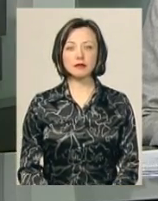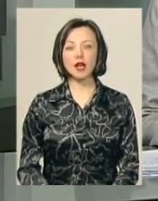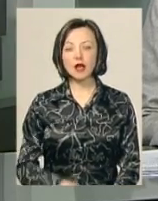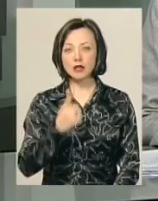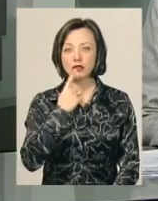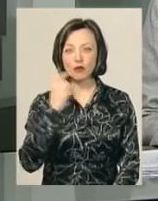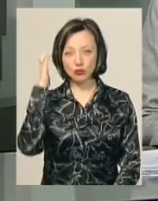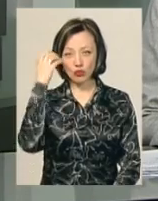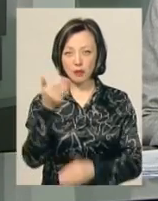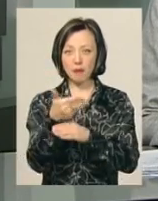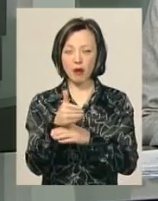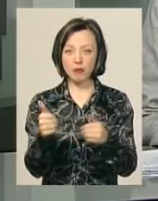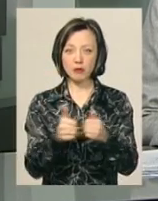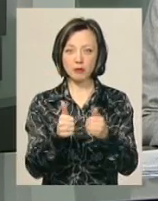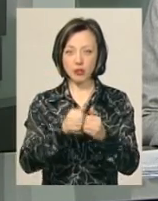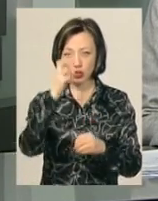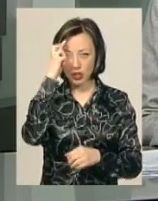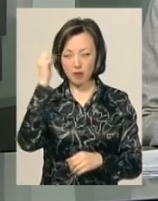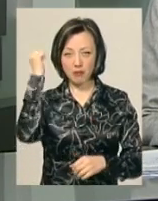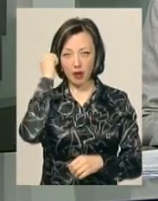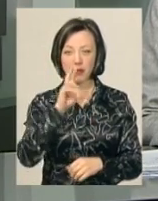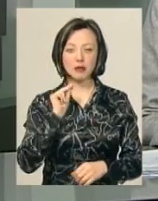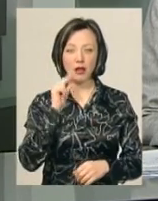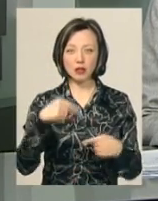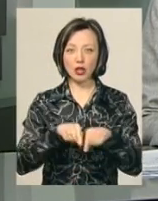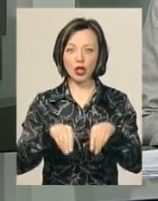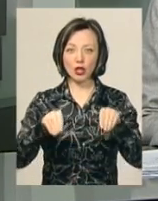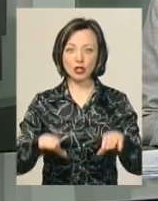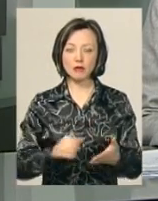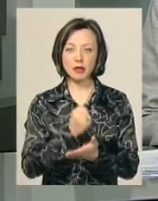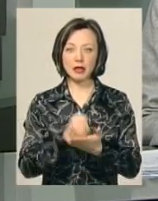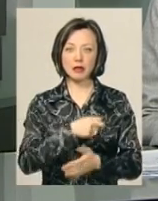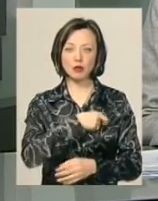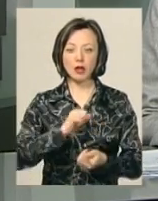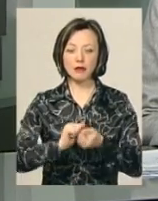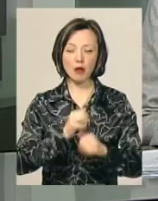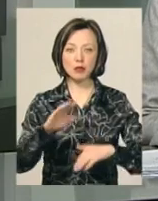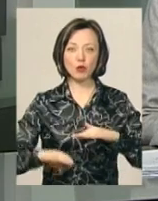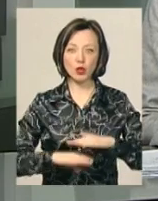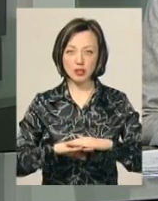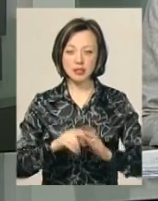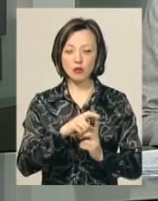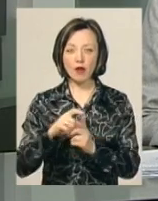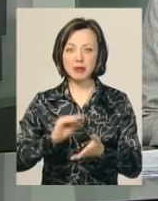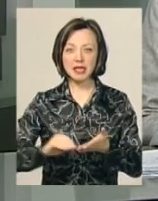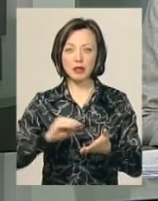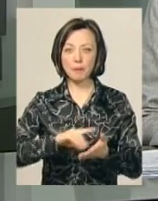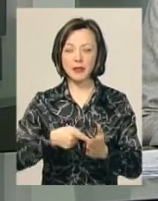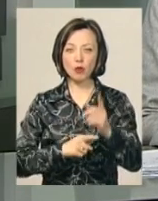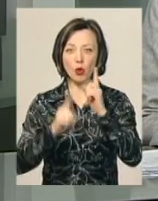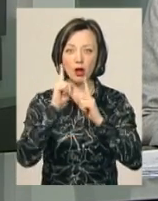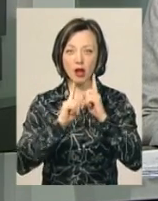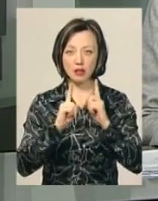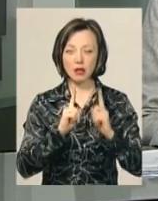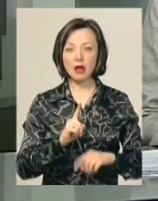Червоно-чорний прапор майорітиме поруч з державним у пам'ятні дати. Таке рішення прийняли депутати у Кам'янці-Подільському. За словами секретаря міської ради